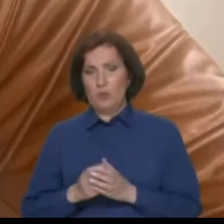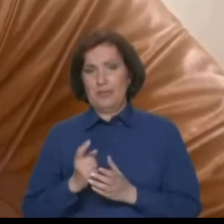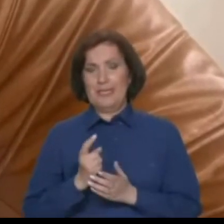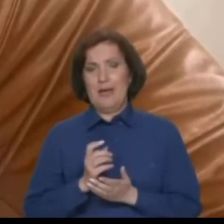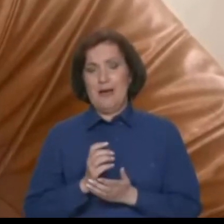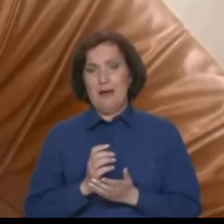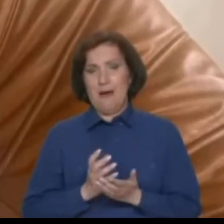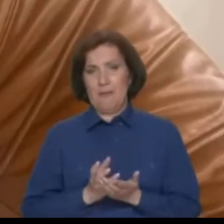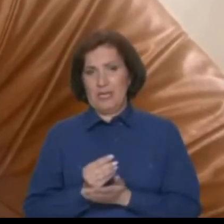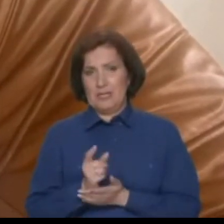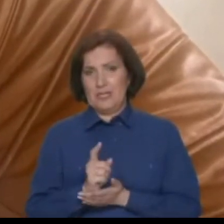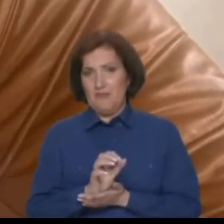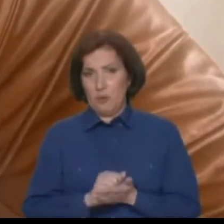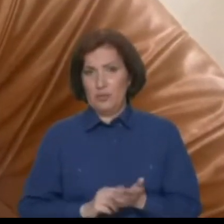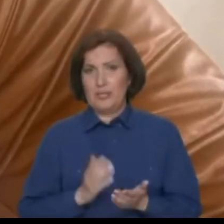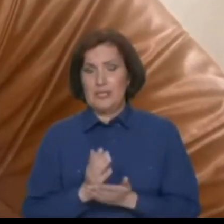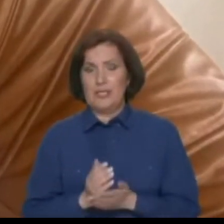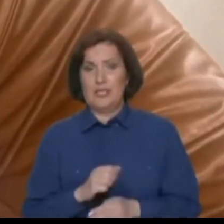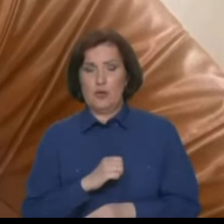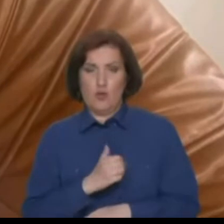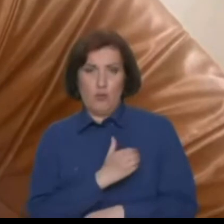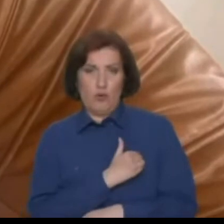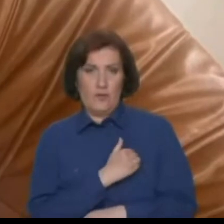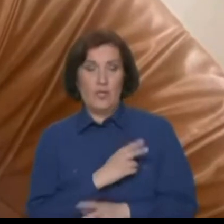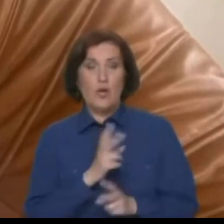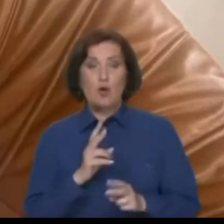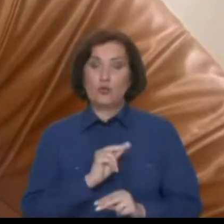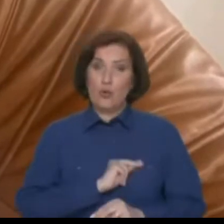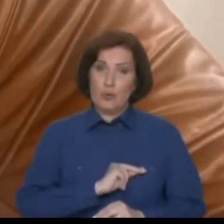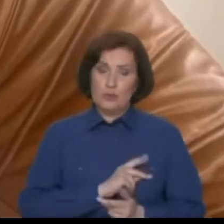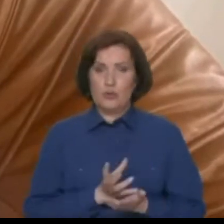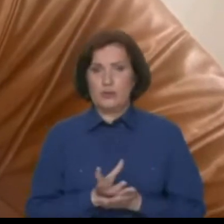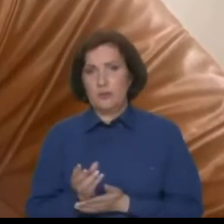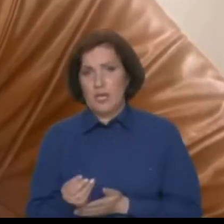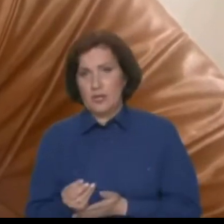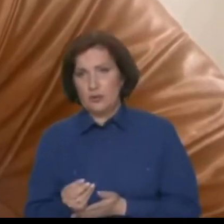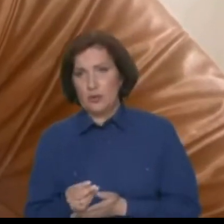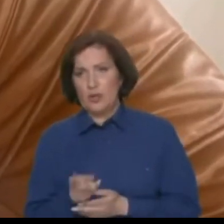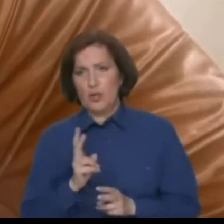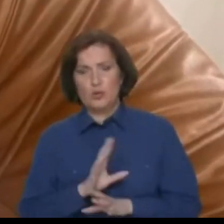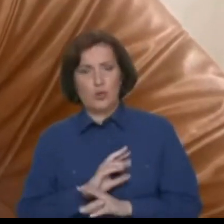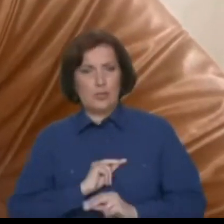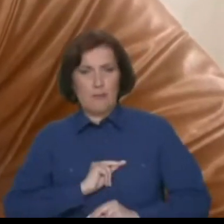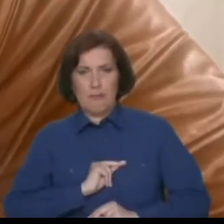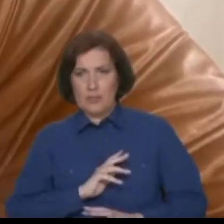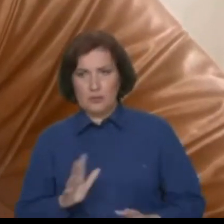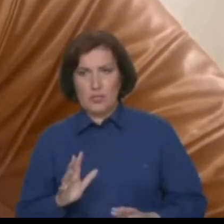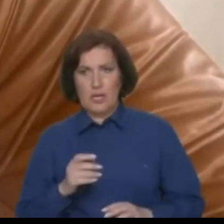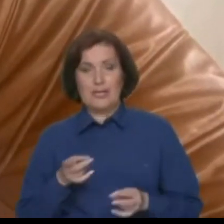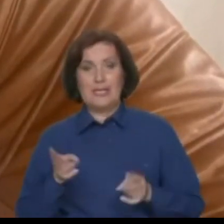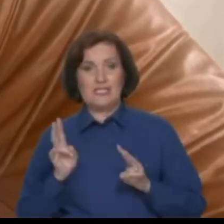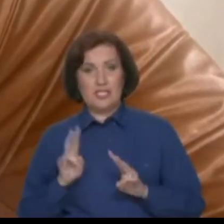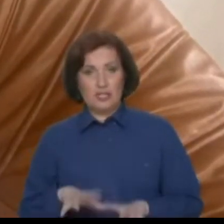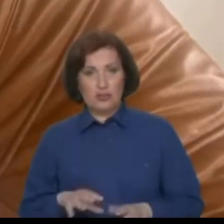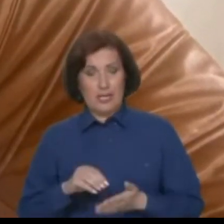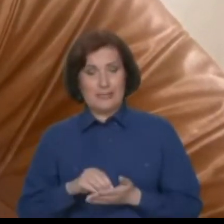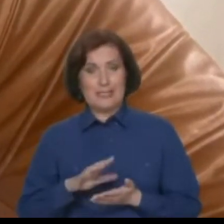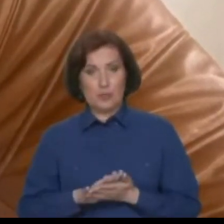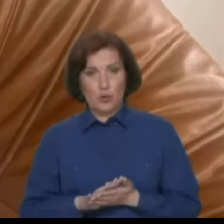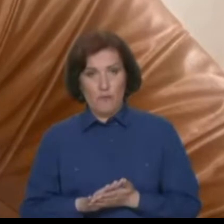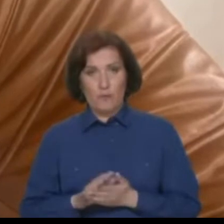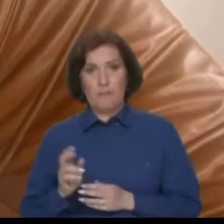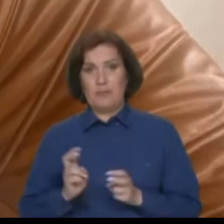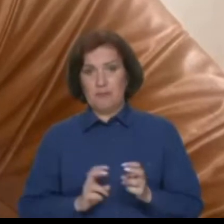є добровільними. Хто працює, той сплачує податок. Хто не працює, але залишається зареєстрованим